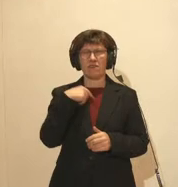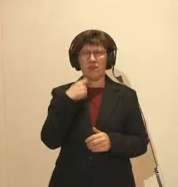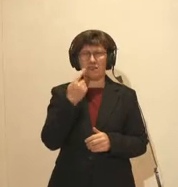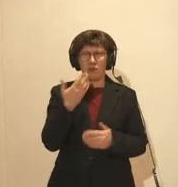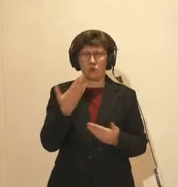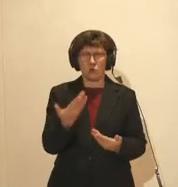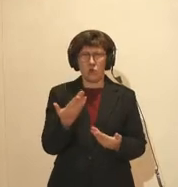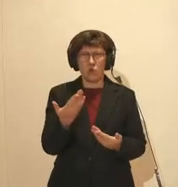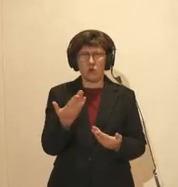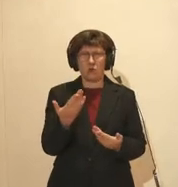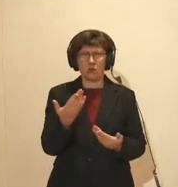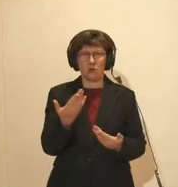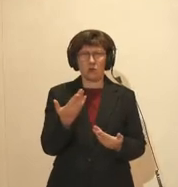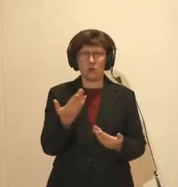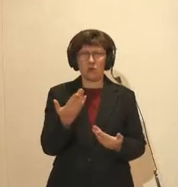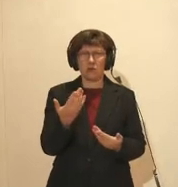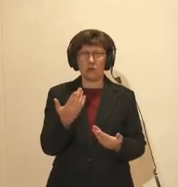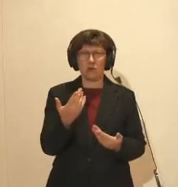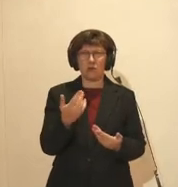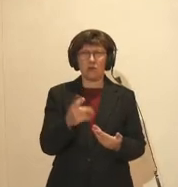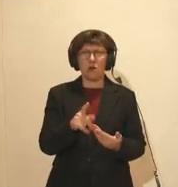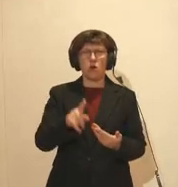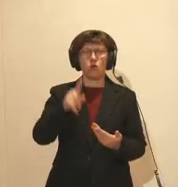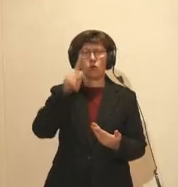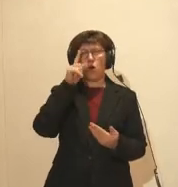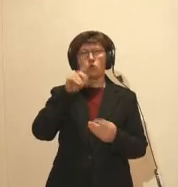das im deutschen kontext